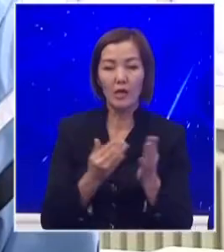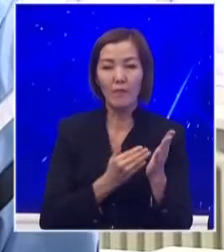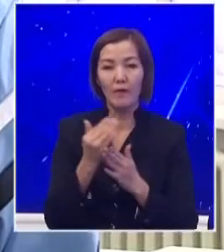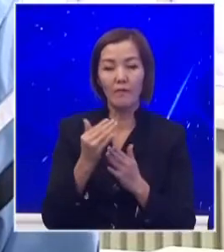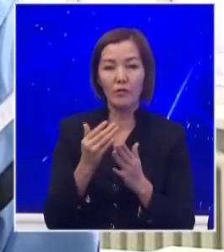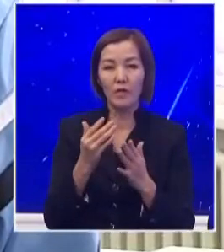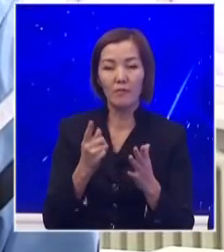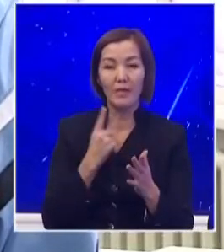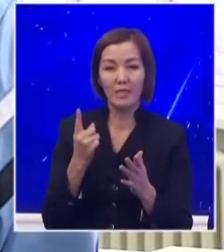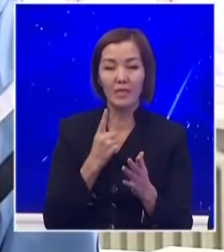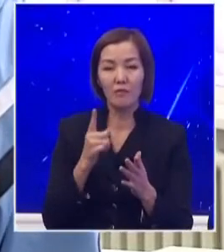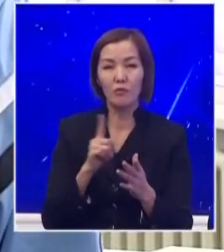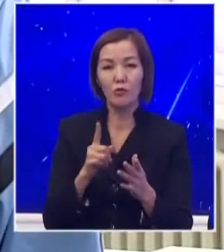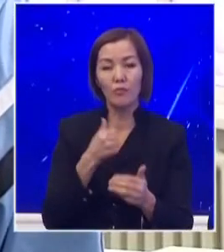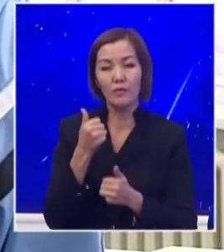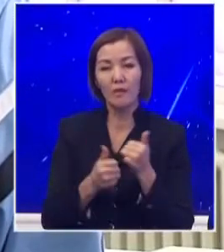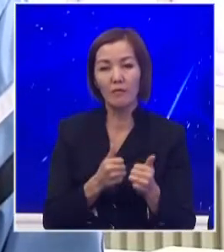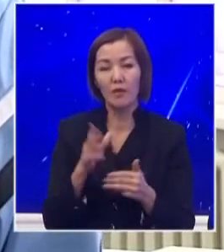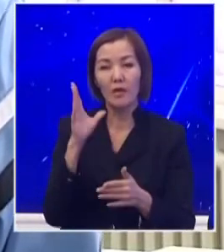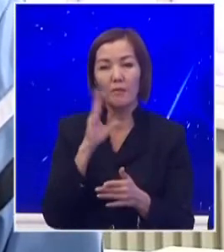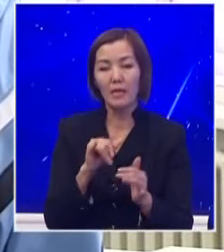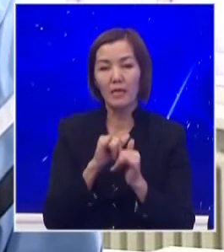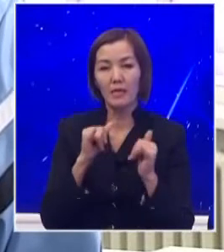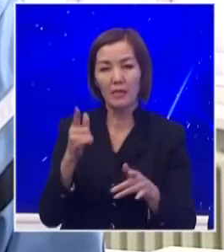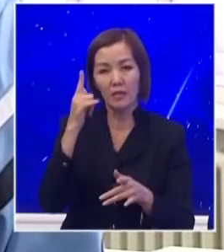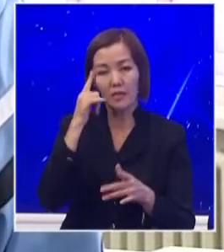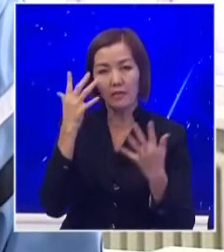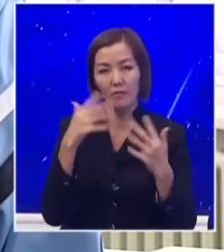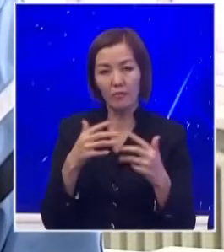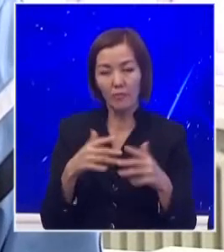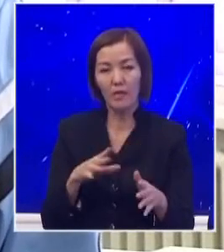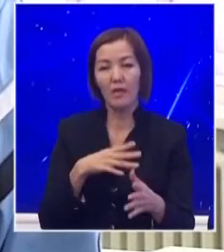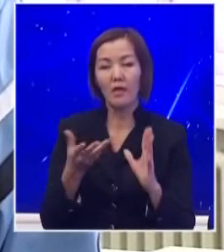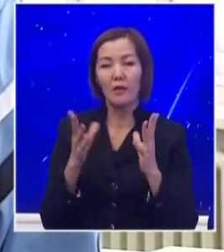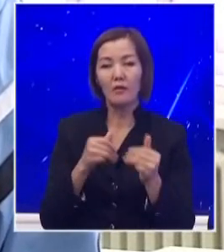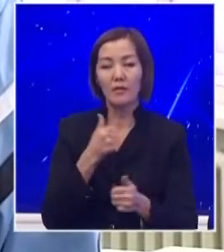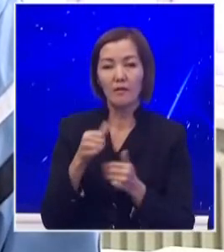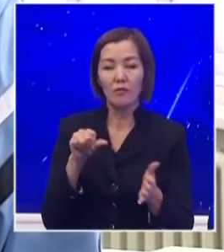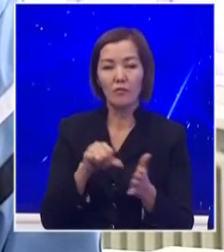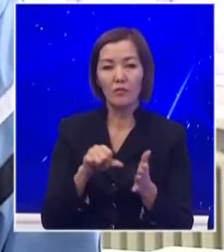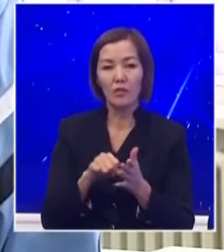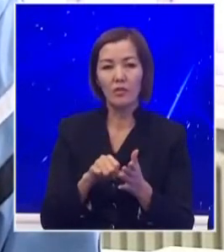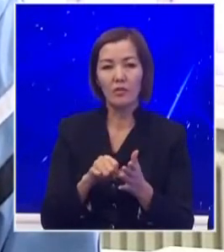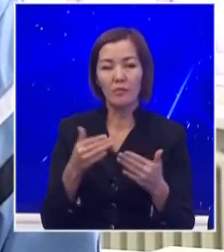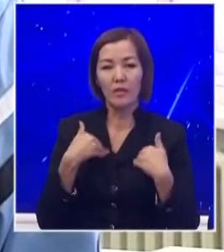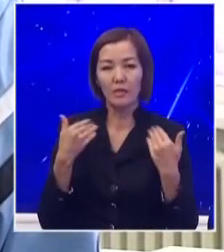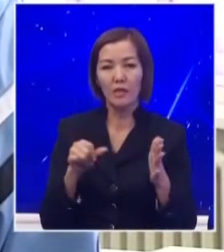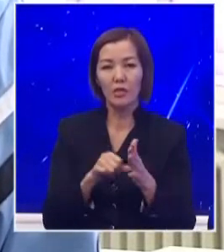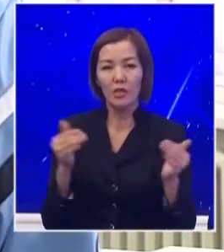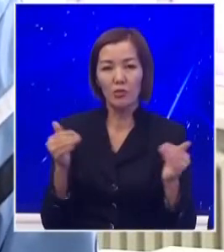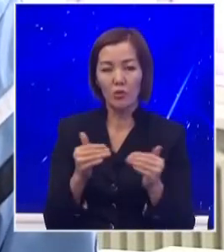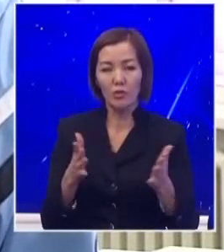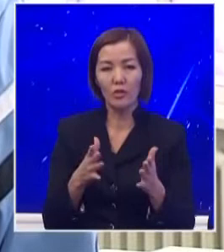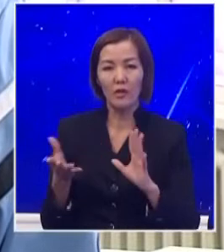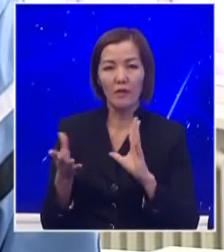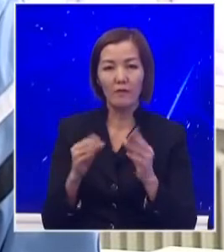их мастерство, чтобы, соревнуясь, они могли развивать умения и навыки. В соревнованиях приняли участие представители 6 колледжей.